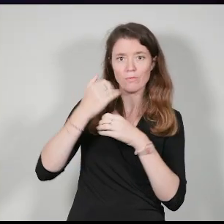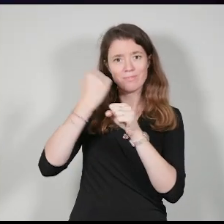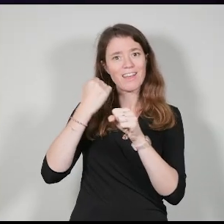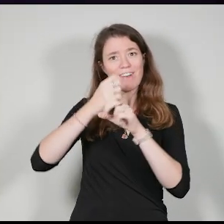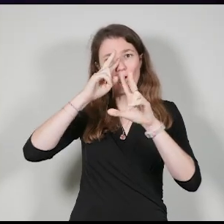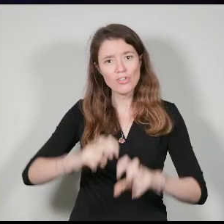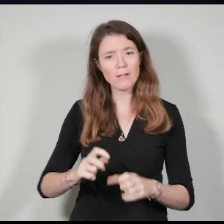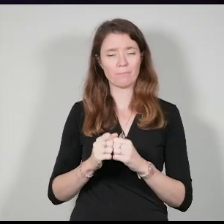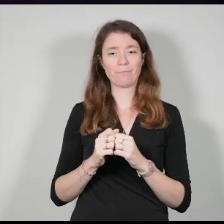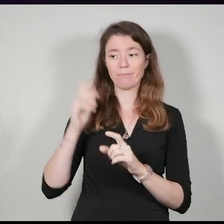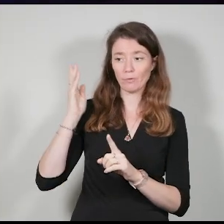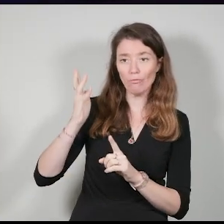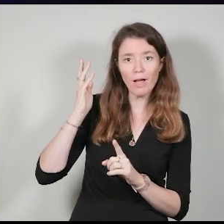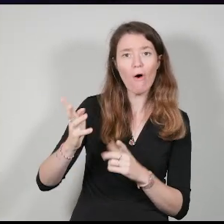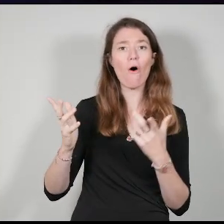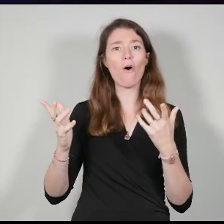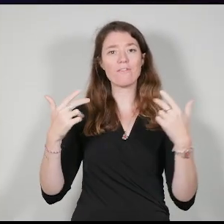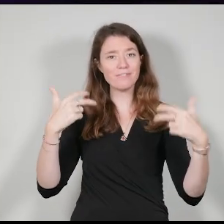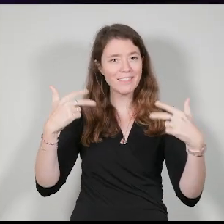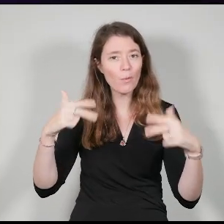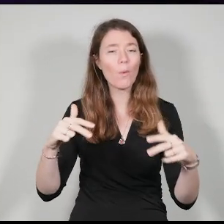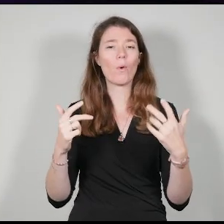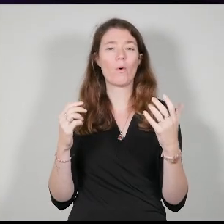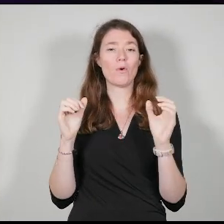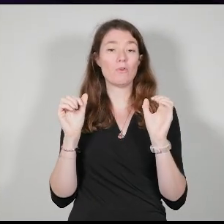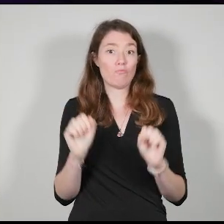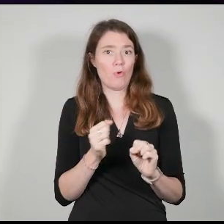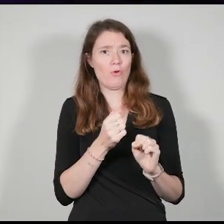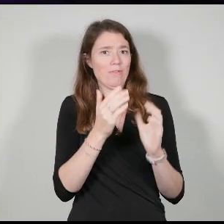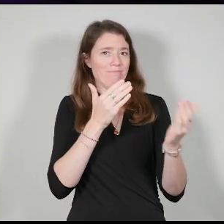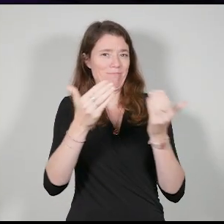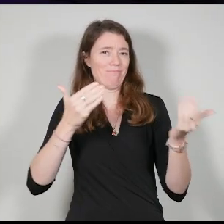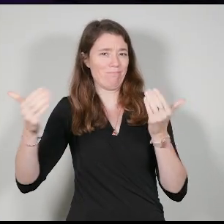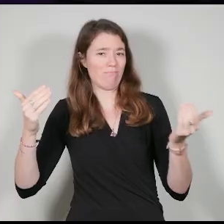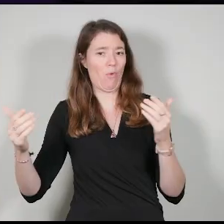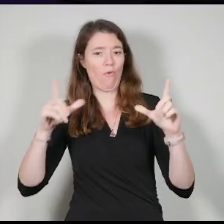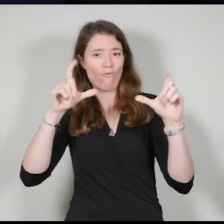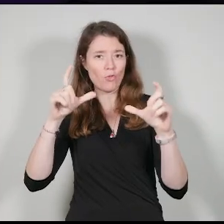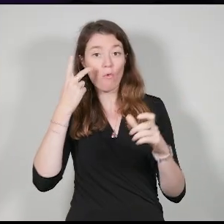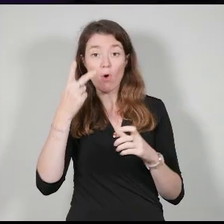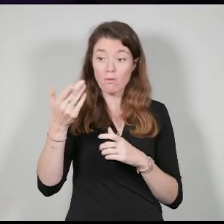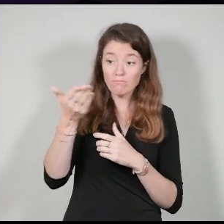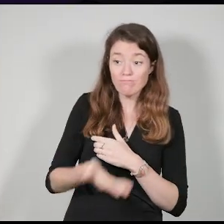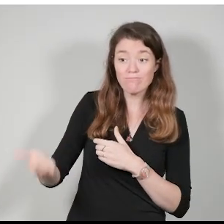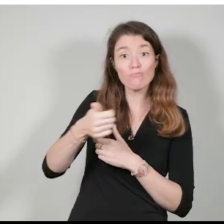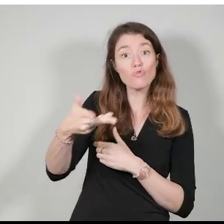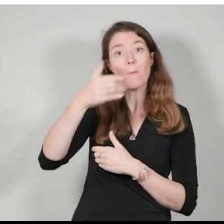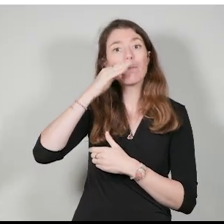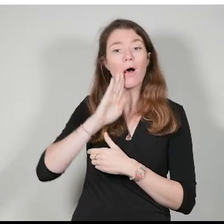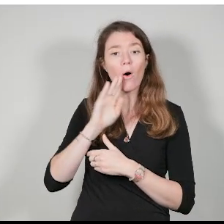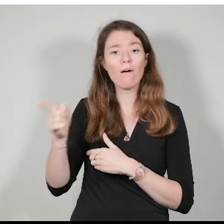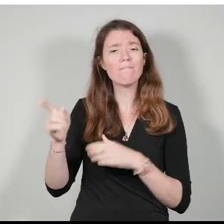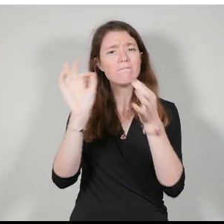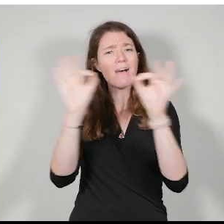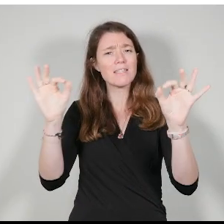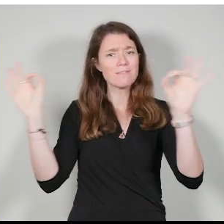des conférences, avec des vidéos et notamment une expo photo, et on voit certains de ces parents avec des phrases